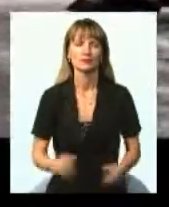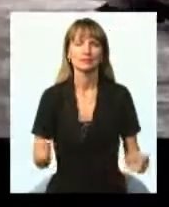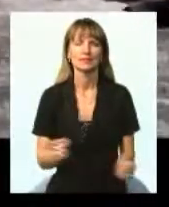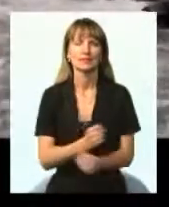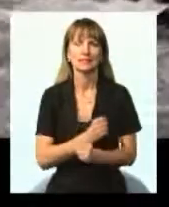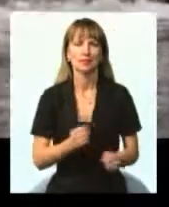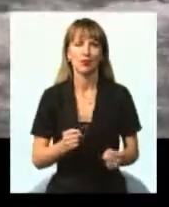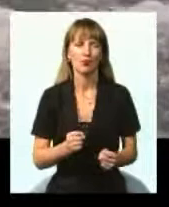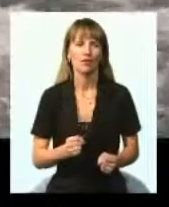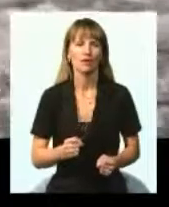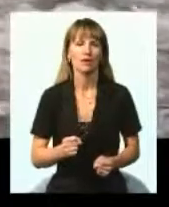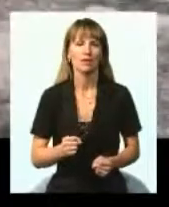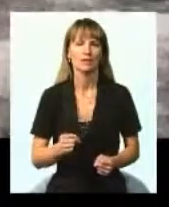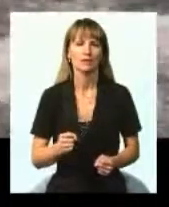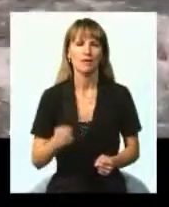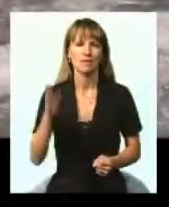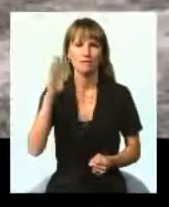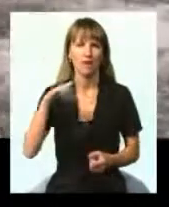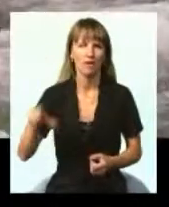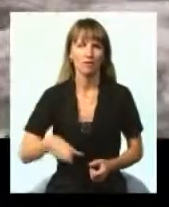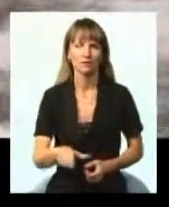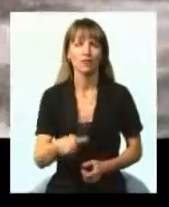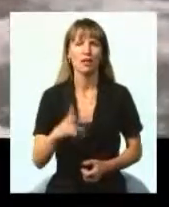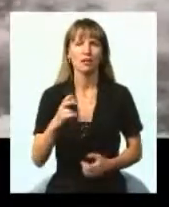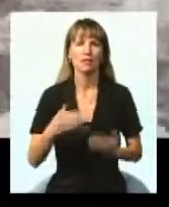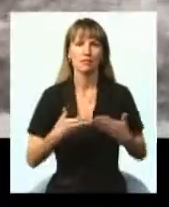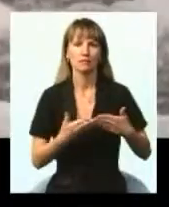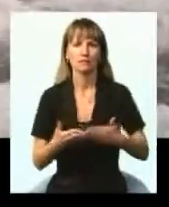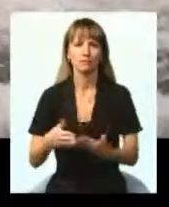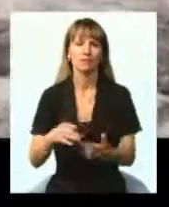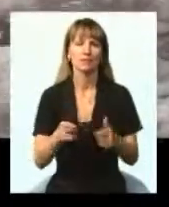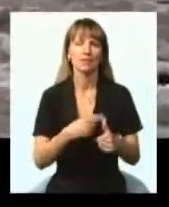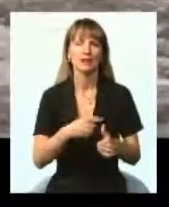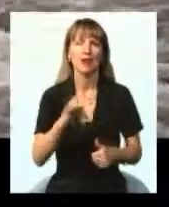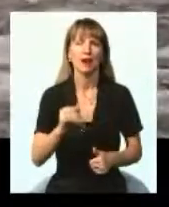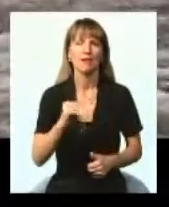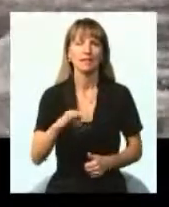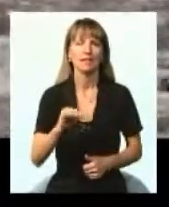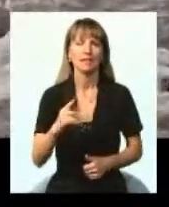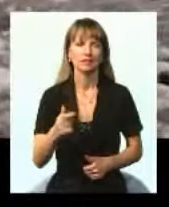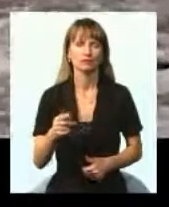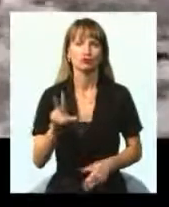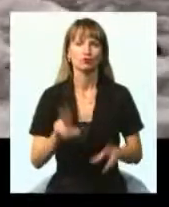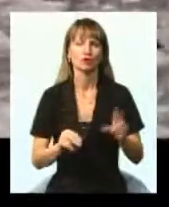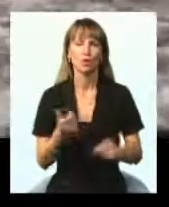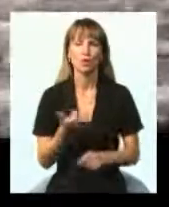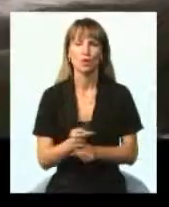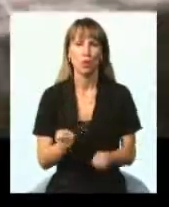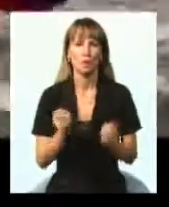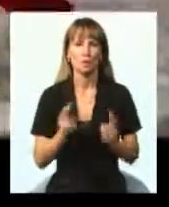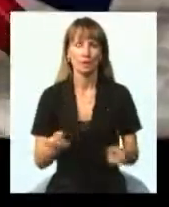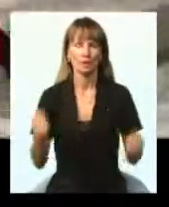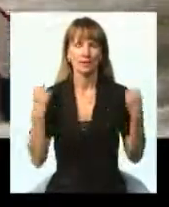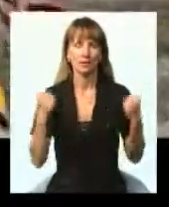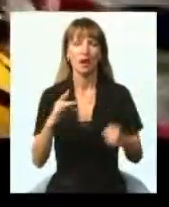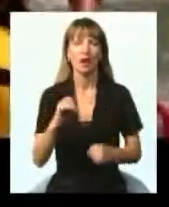Швидкісний сплав гірською річкою через пороги на надувному човні, так званому рафті, вважають одним із видів екстремального спорту